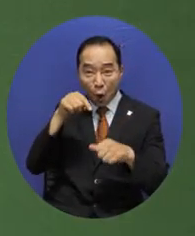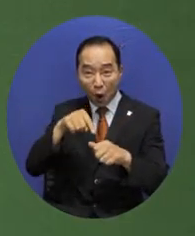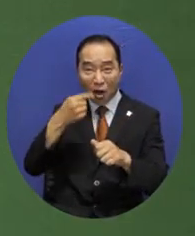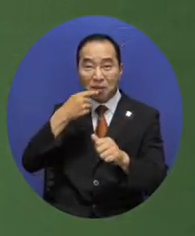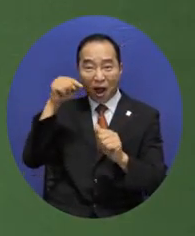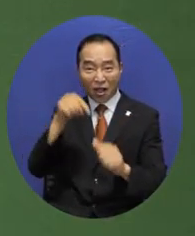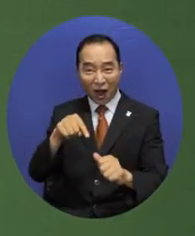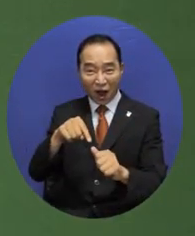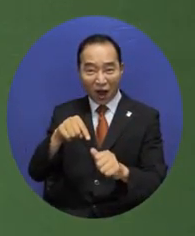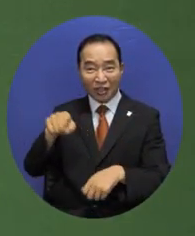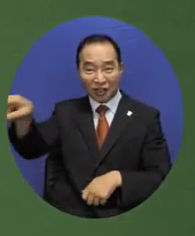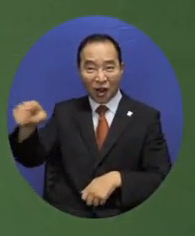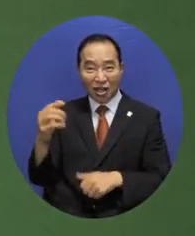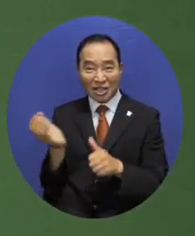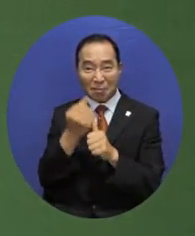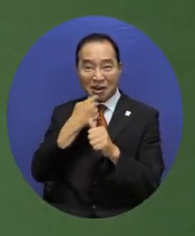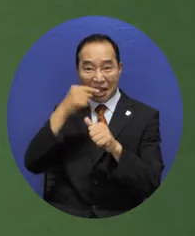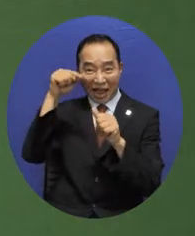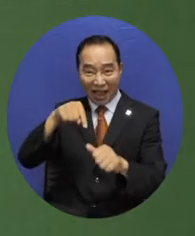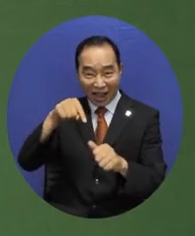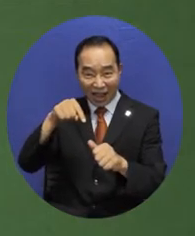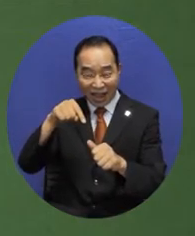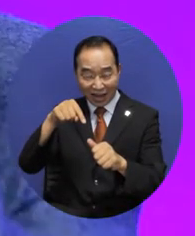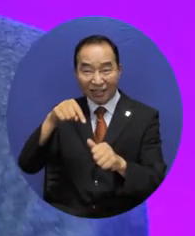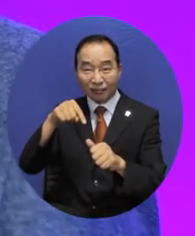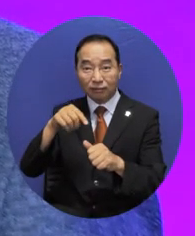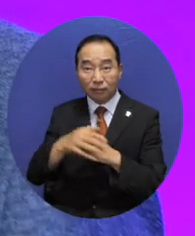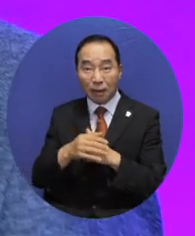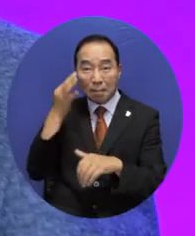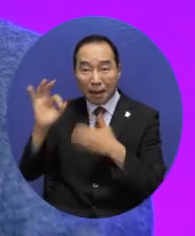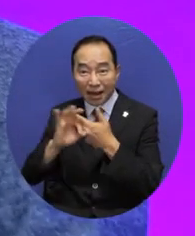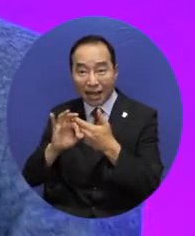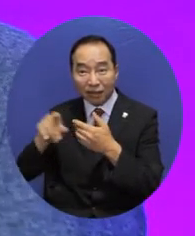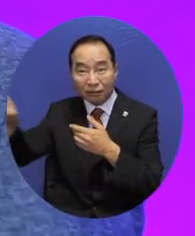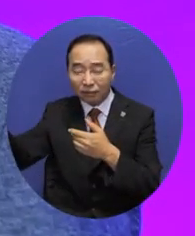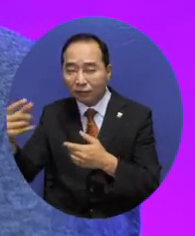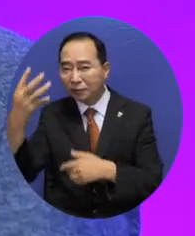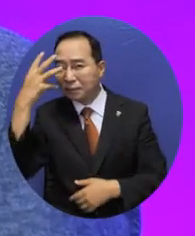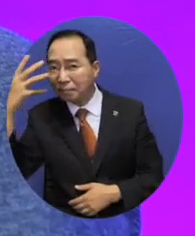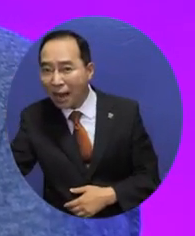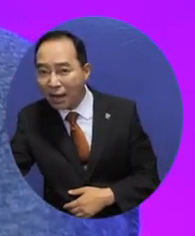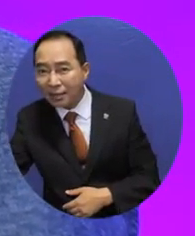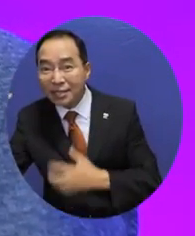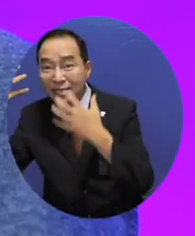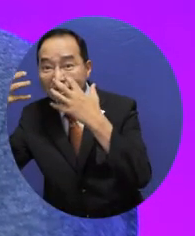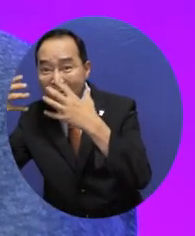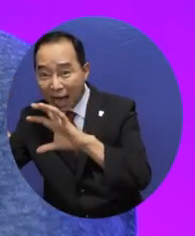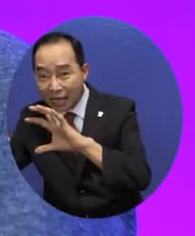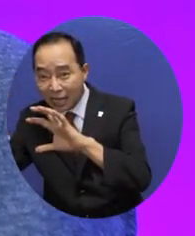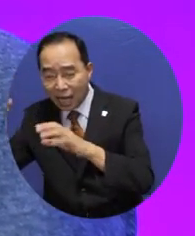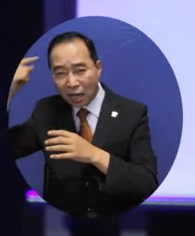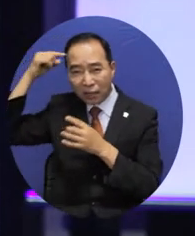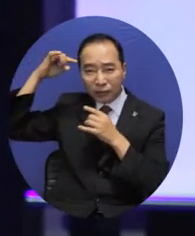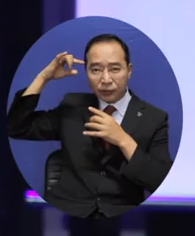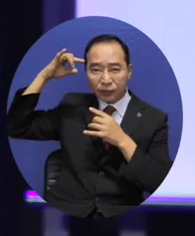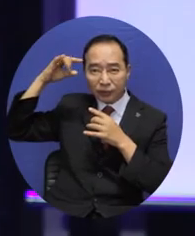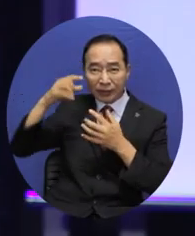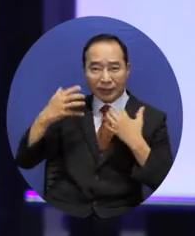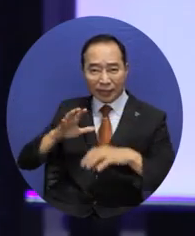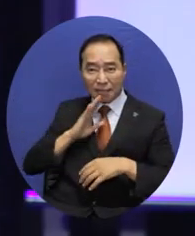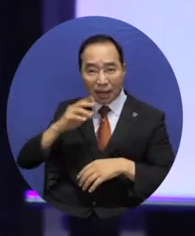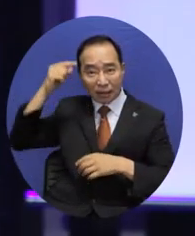저것을 가서 잡아라. 만약에 사자라면 도망가라고 명령을 내리겠죠.